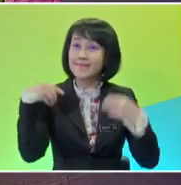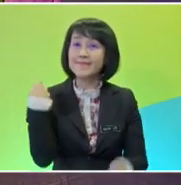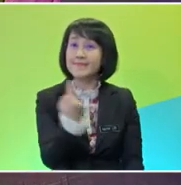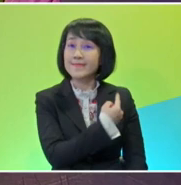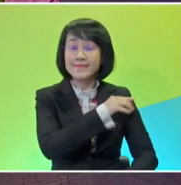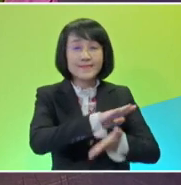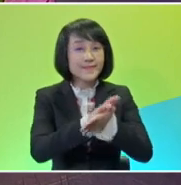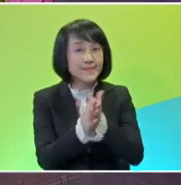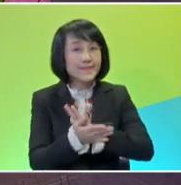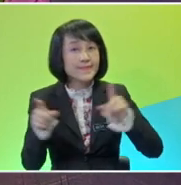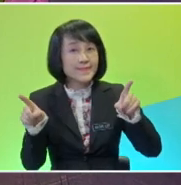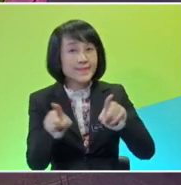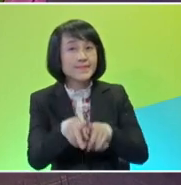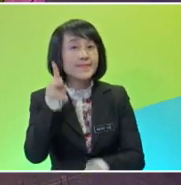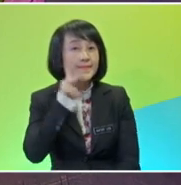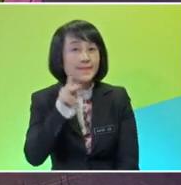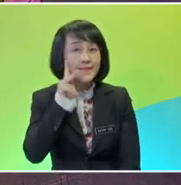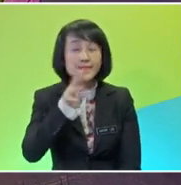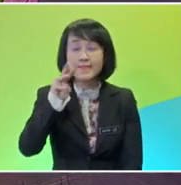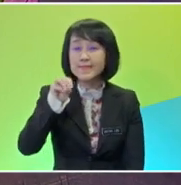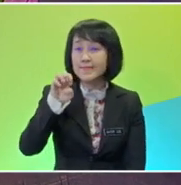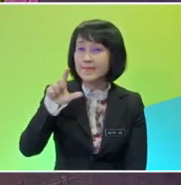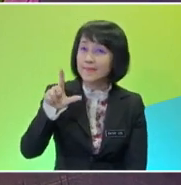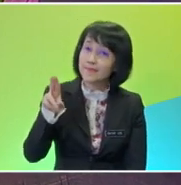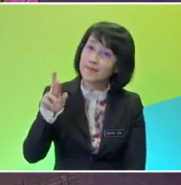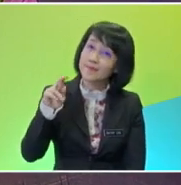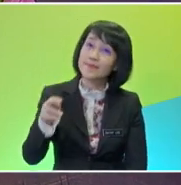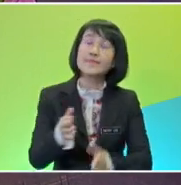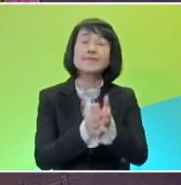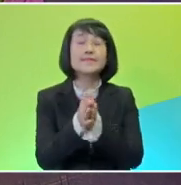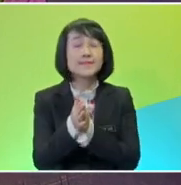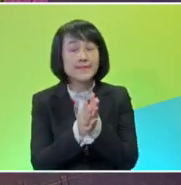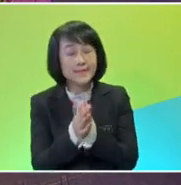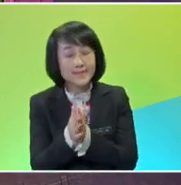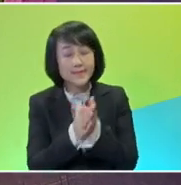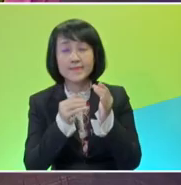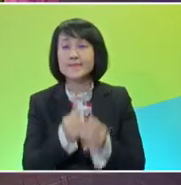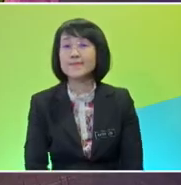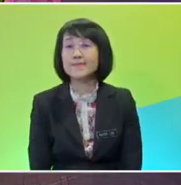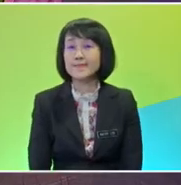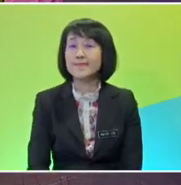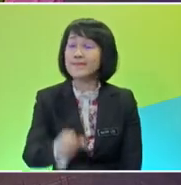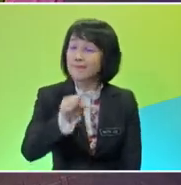seperti kakak Melur yang rajin dan banyak lagi sopan